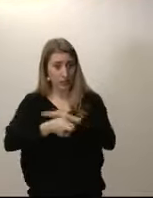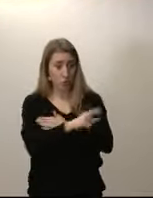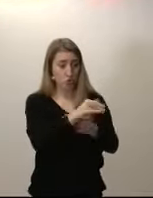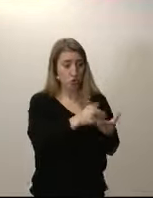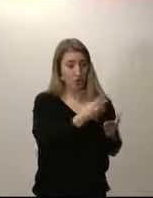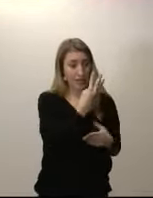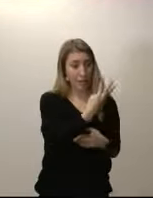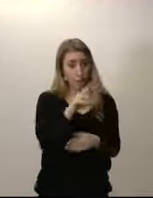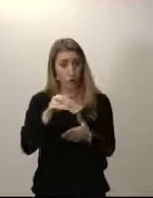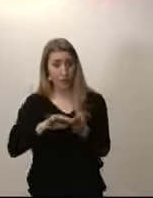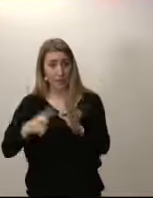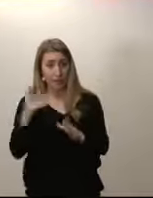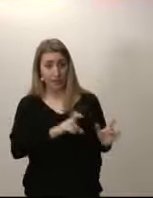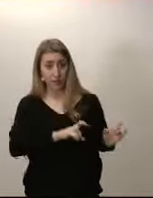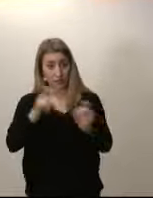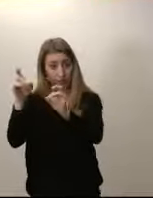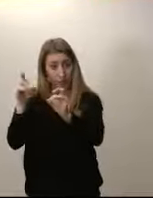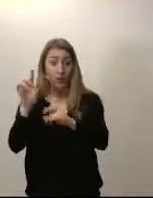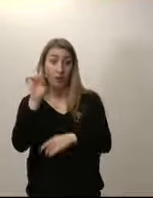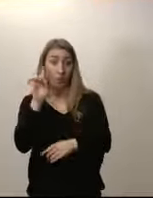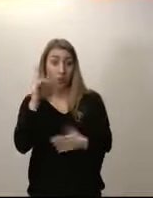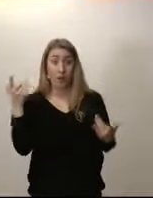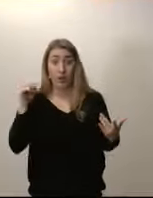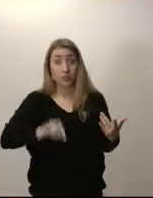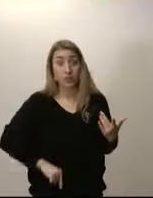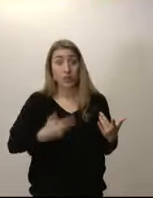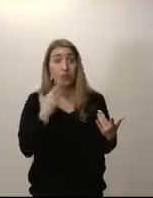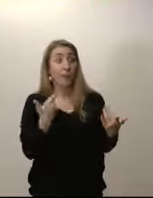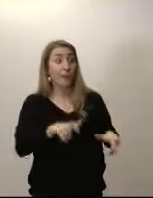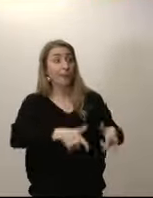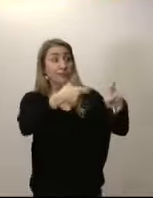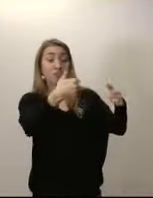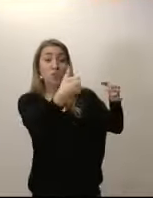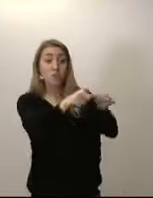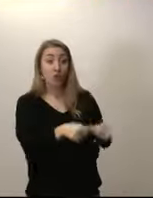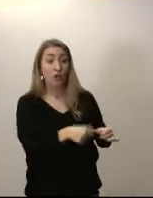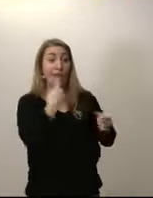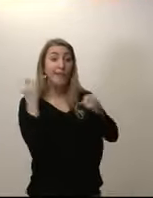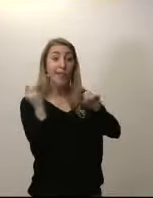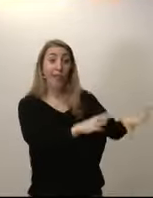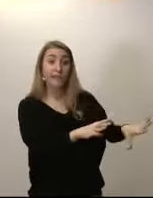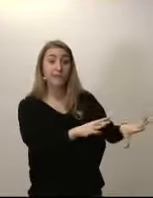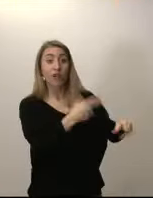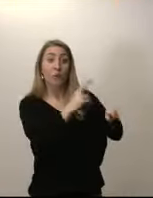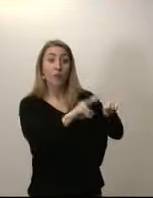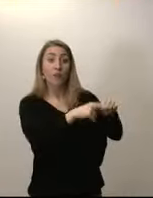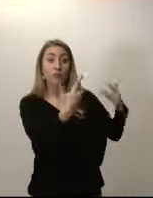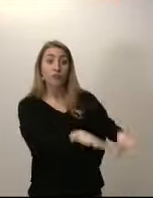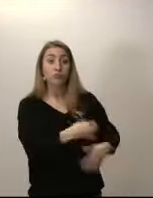et 2015. Mais parce que, bon, on n'avait pas laissé Puzzle dans l'État, on n'avait pas laissé l'UVT non